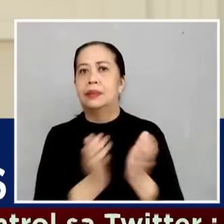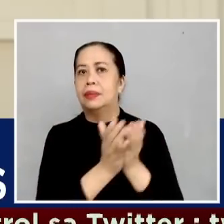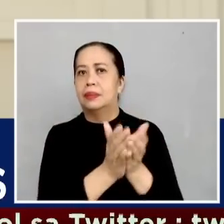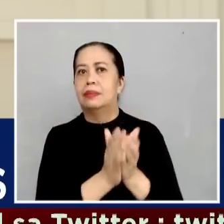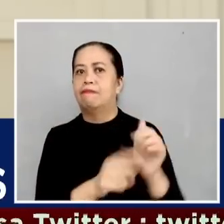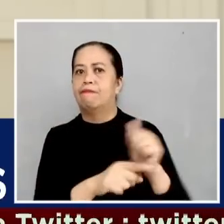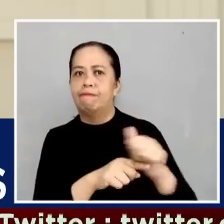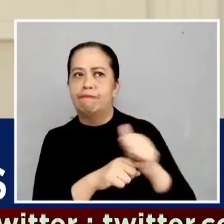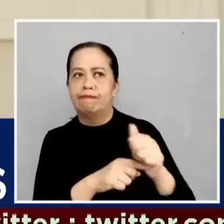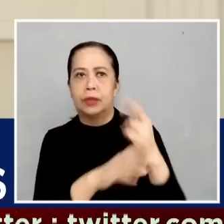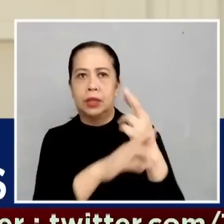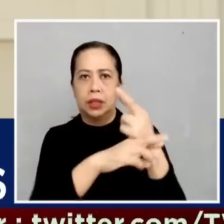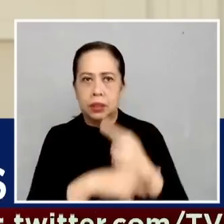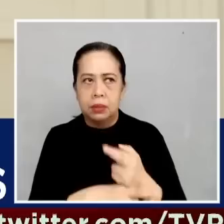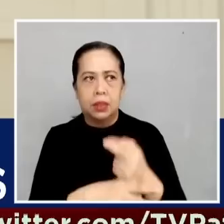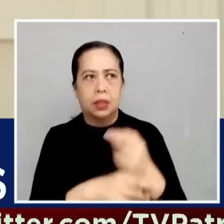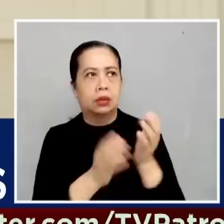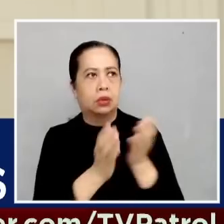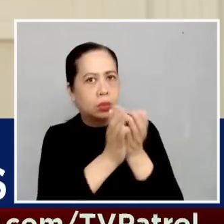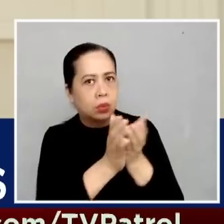well-trained and